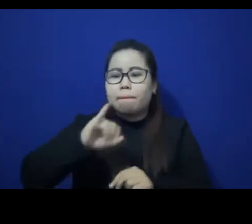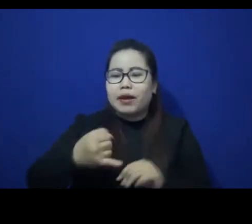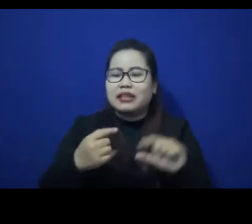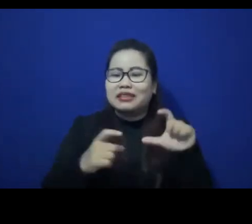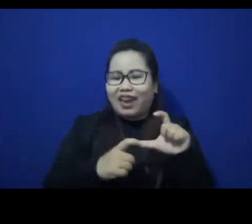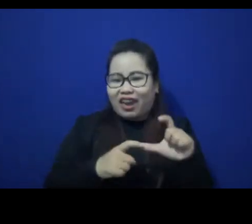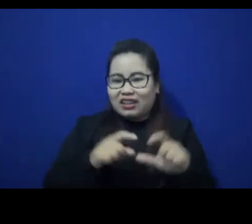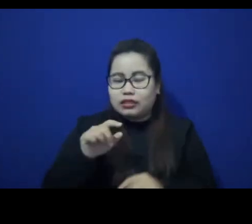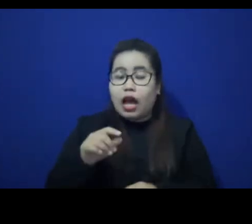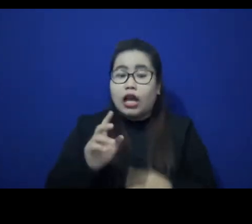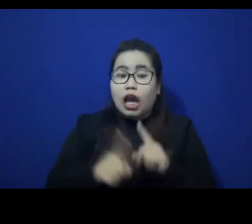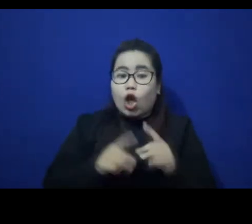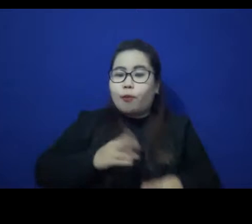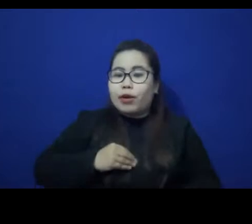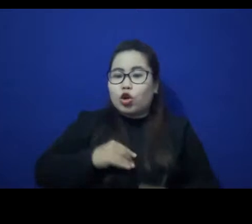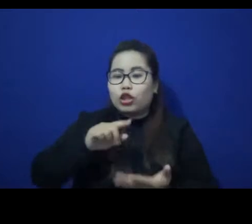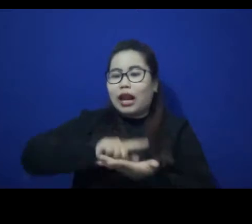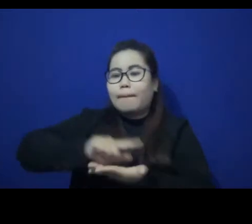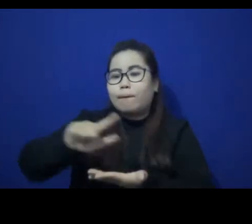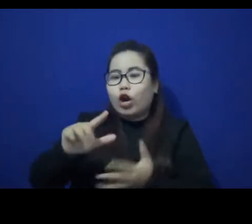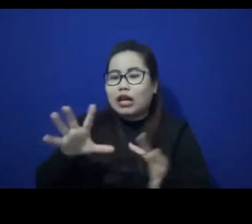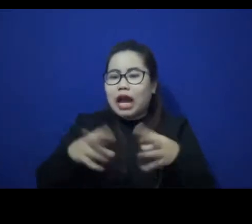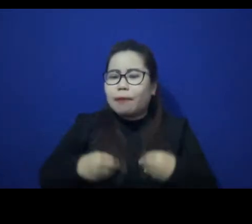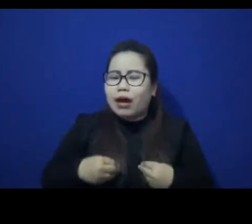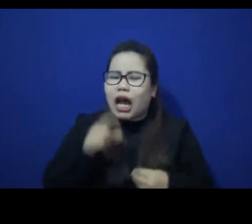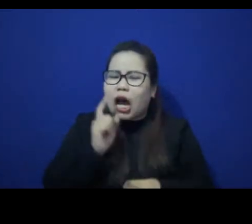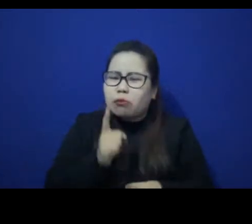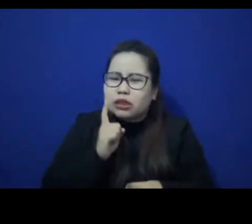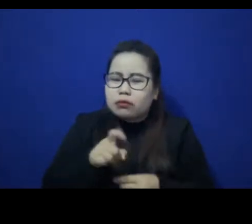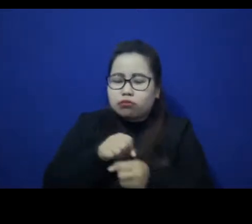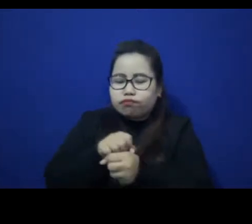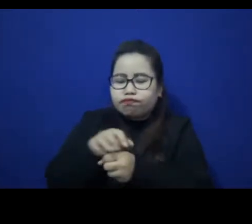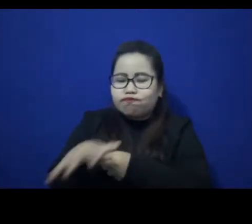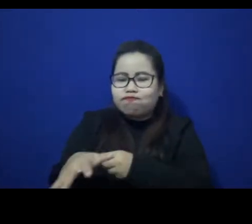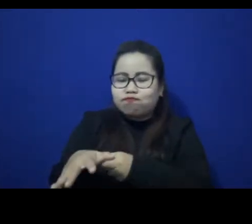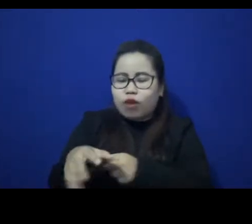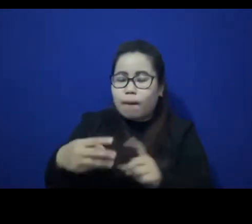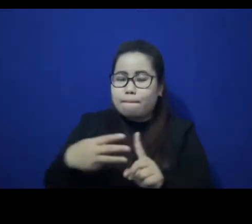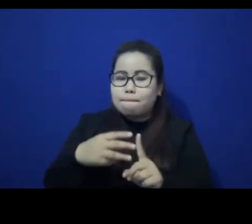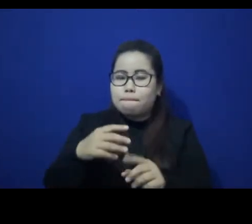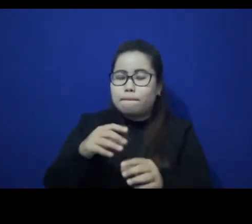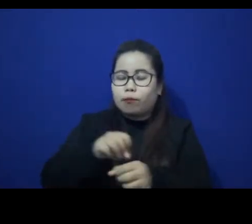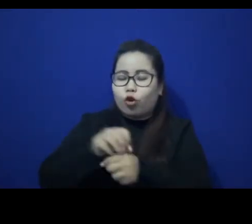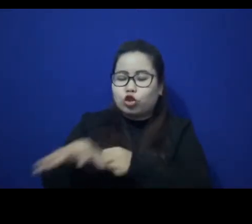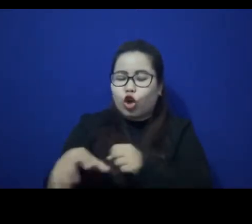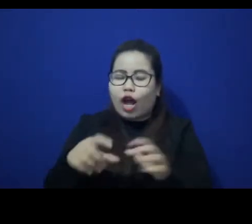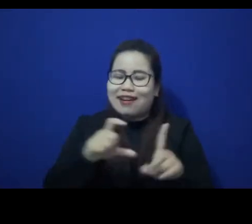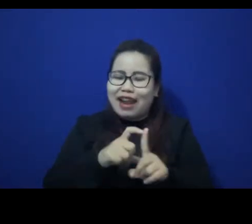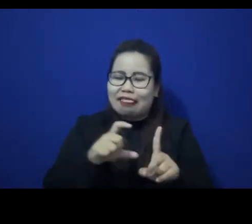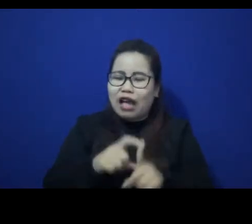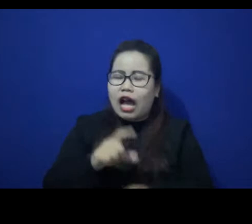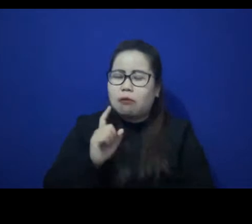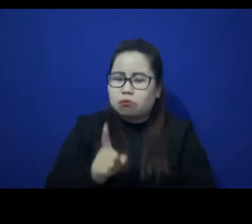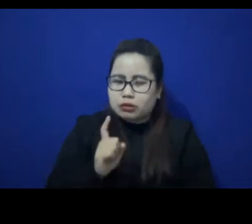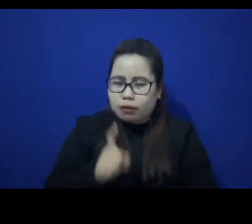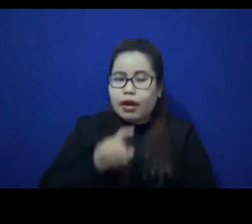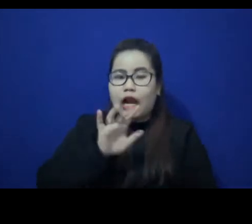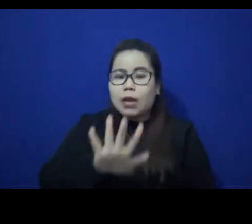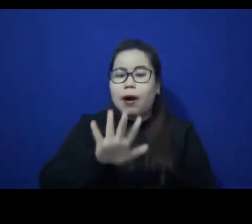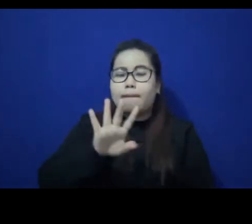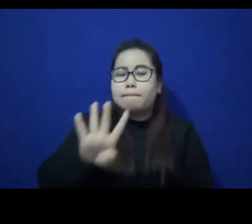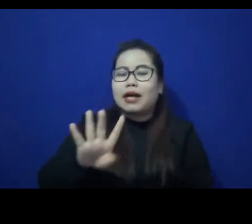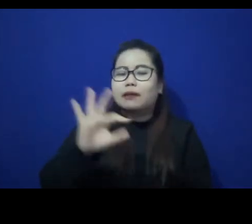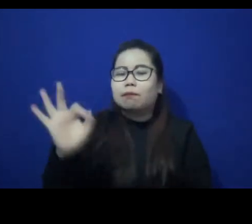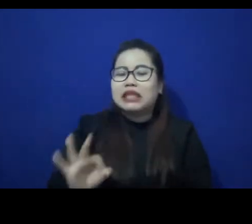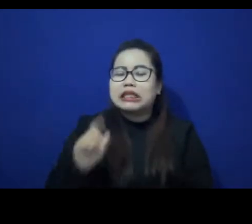Nah menurut laporan yang diperoleh penyebab terjadinya kebocoran data di Indonesia 54 persen berasal